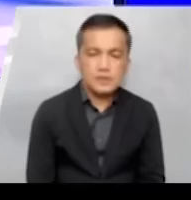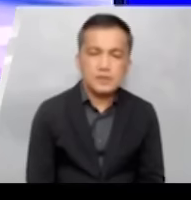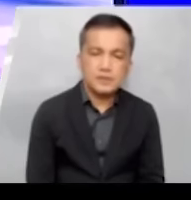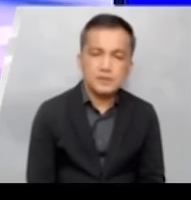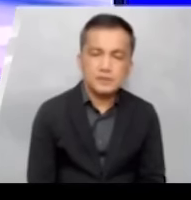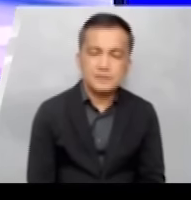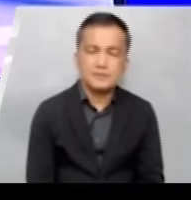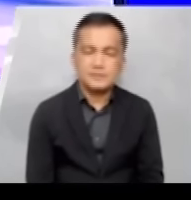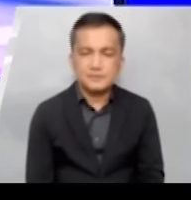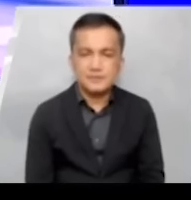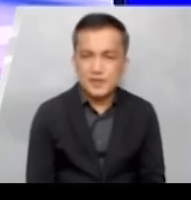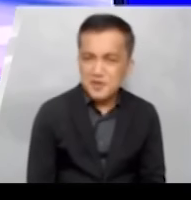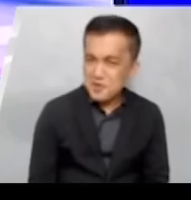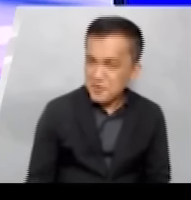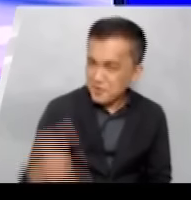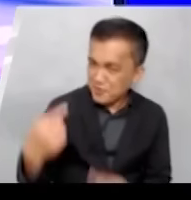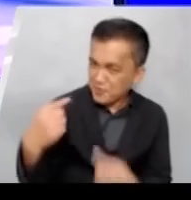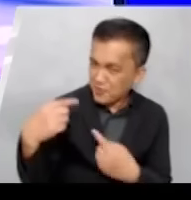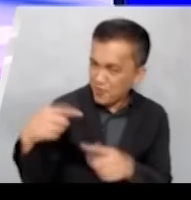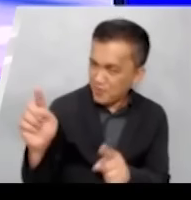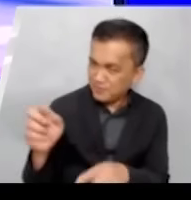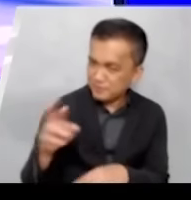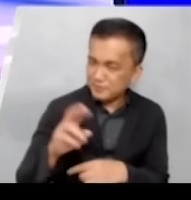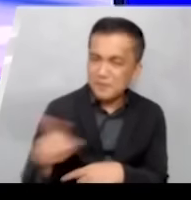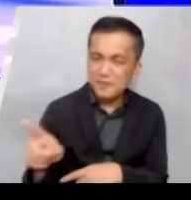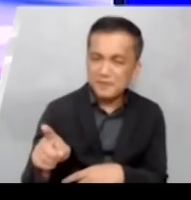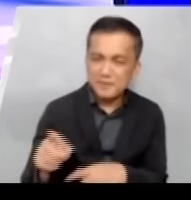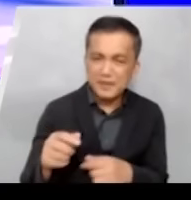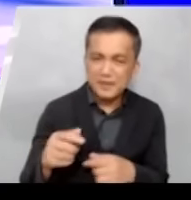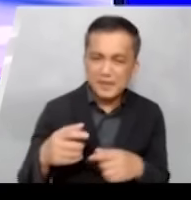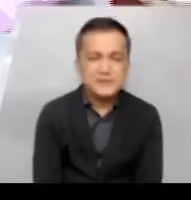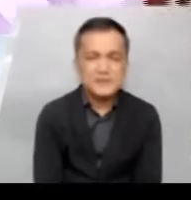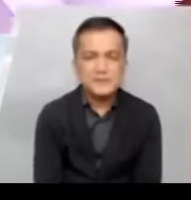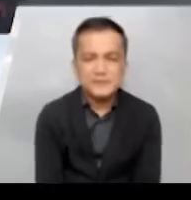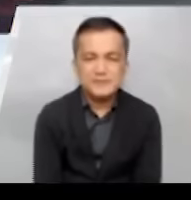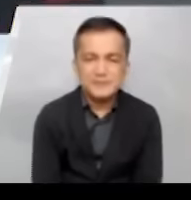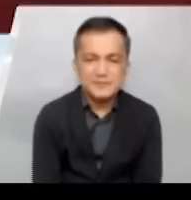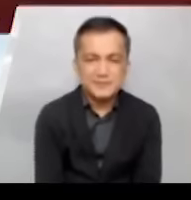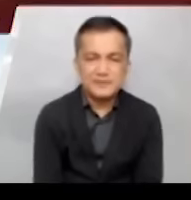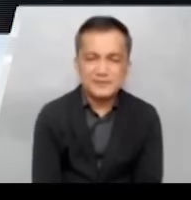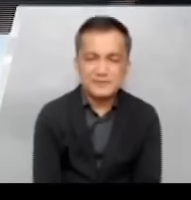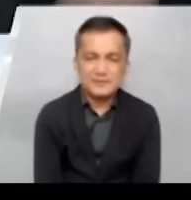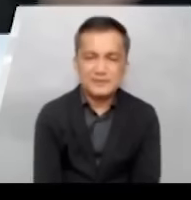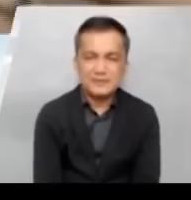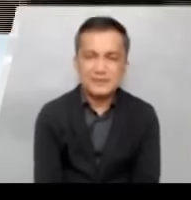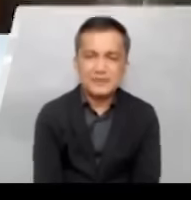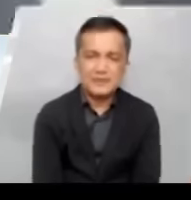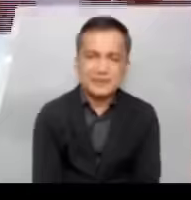Gina G sa pagde-dress up ngayong Halloween ang ilang kapuso at sparkle stars.